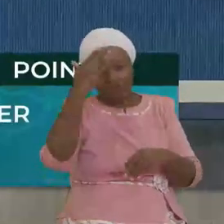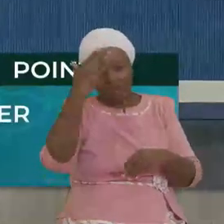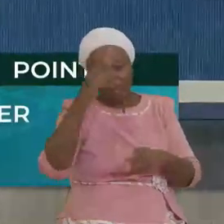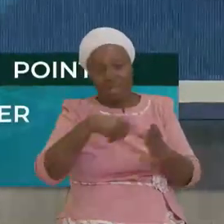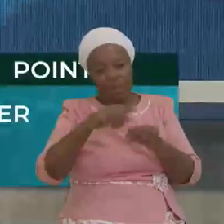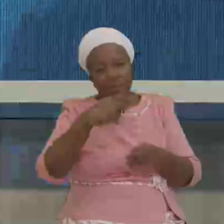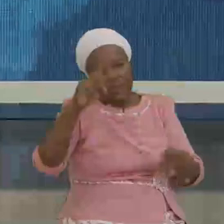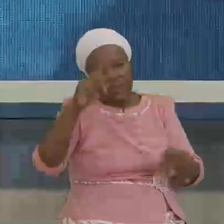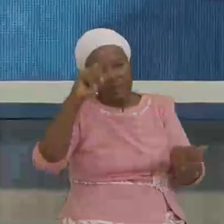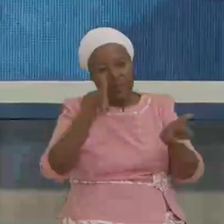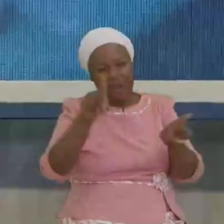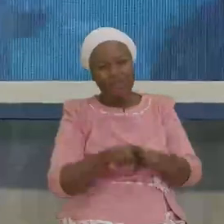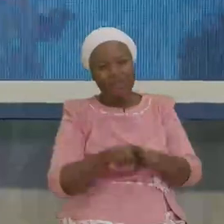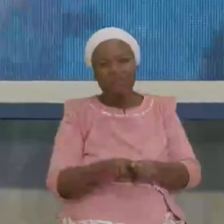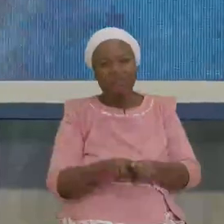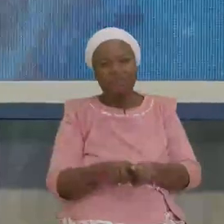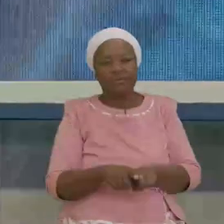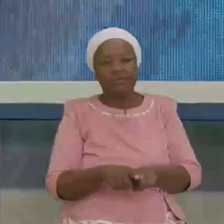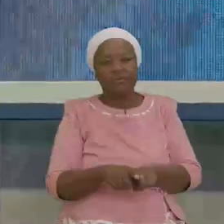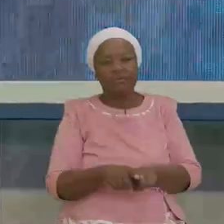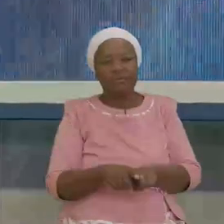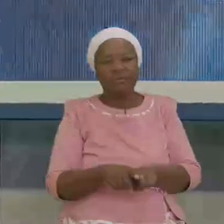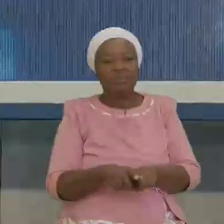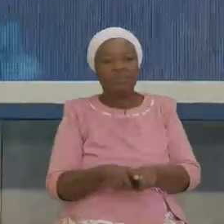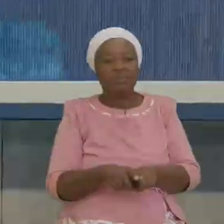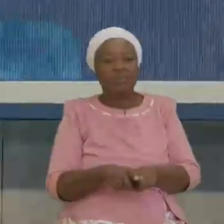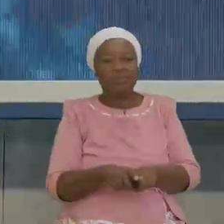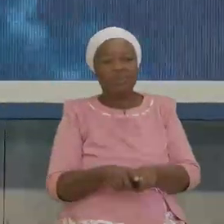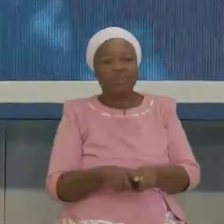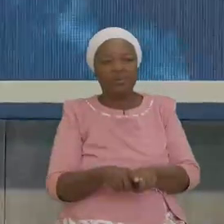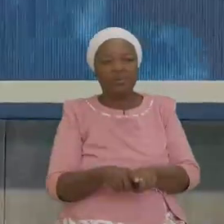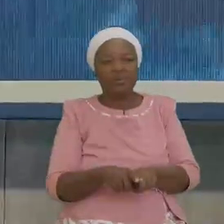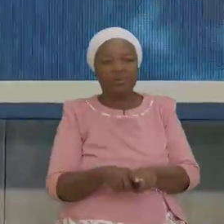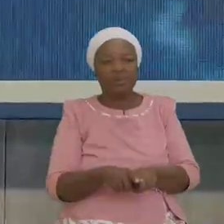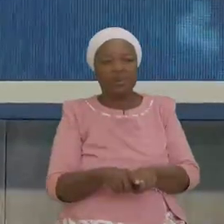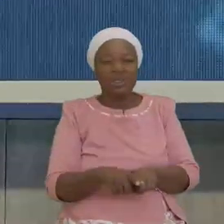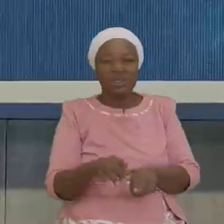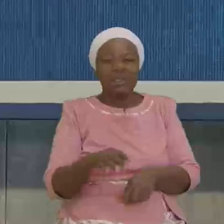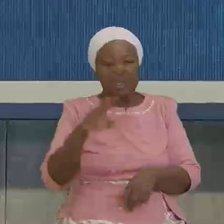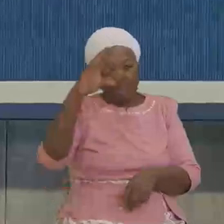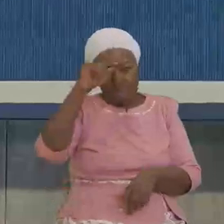L'homme dont il s'agit ici, il ne savait rien du pacte.